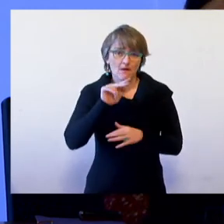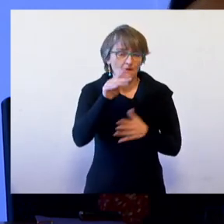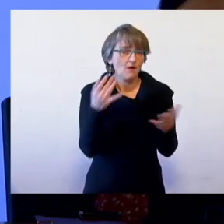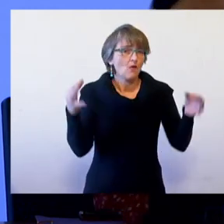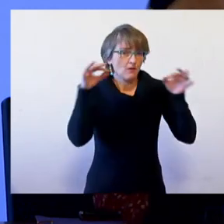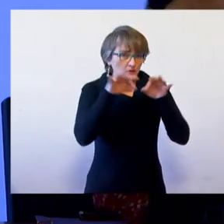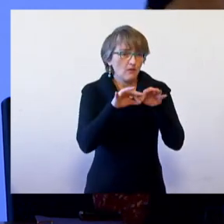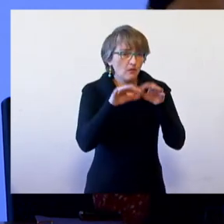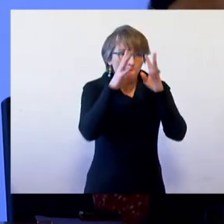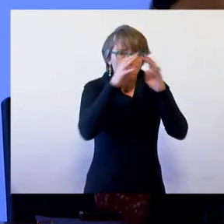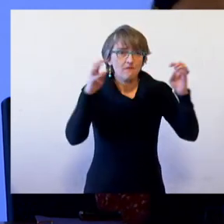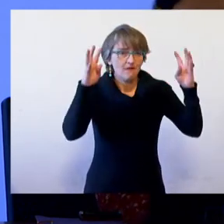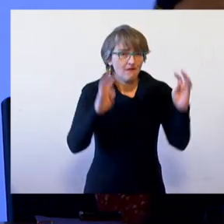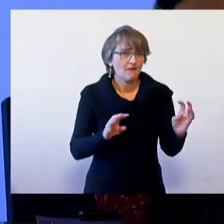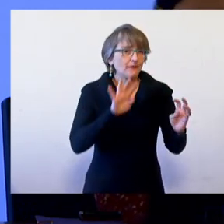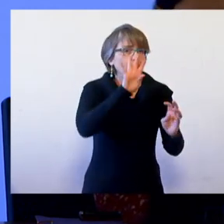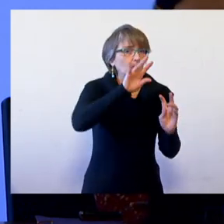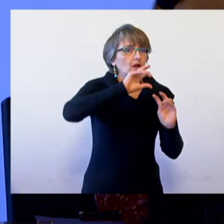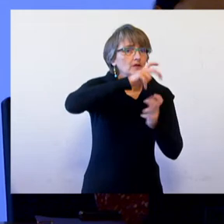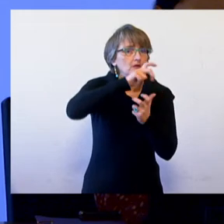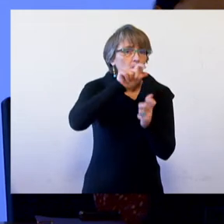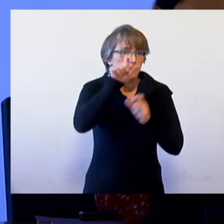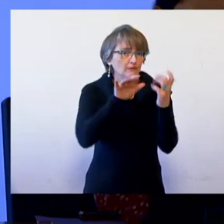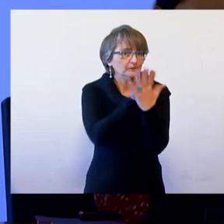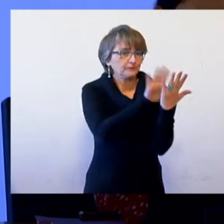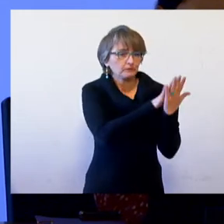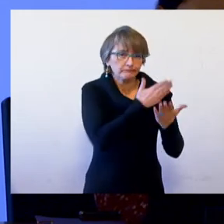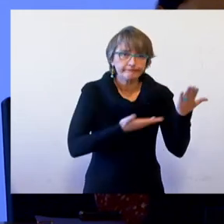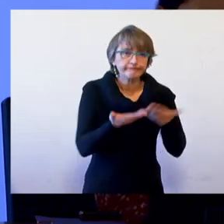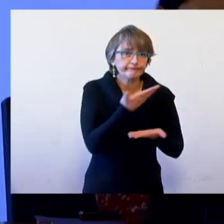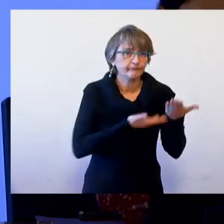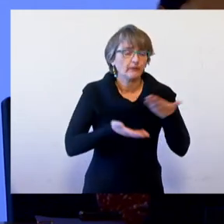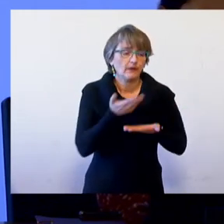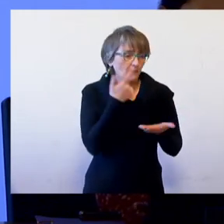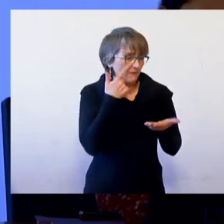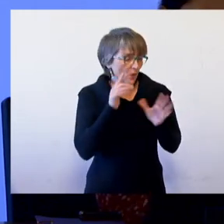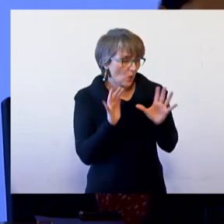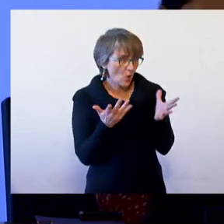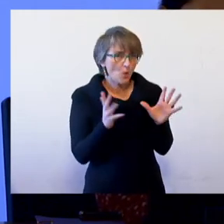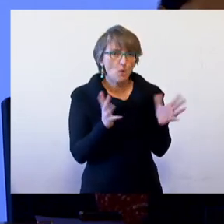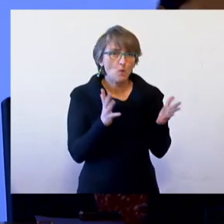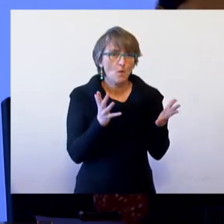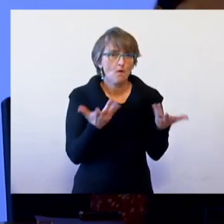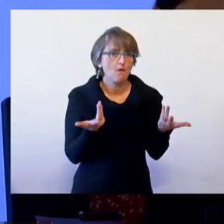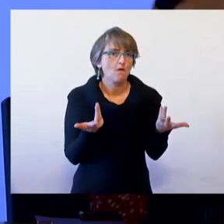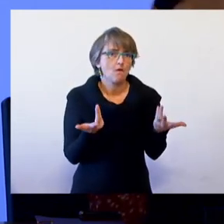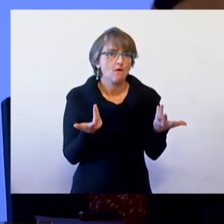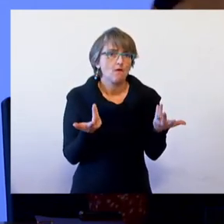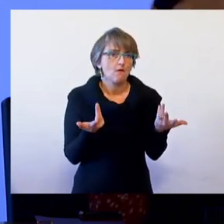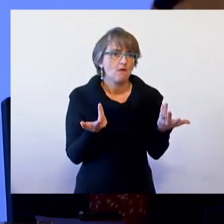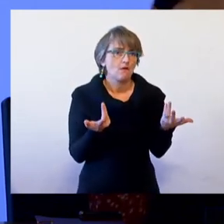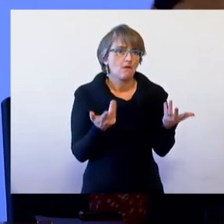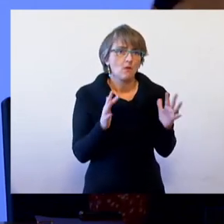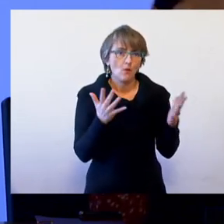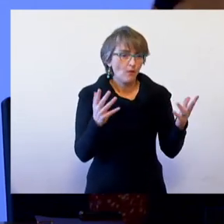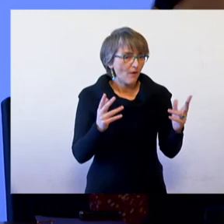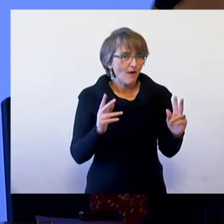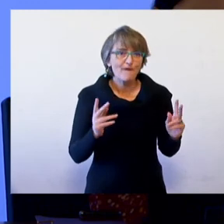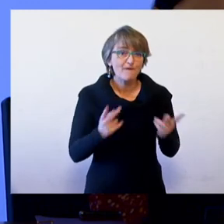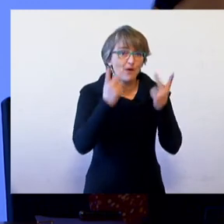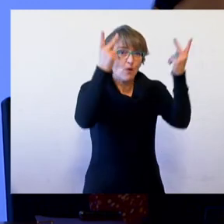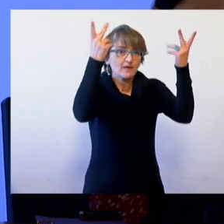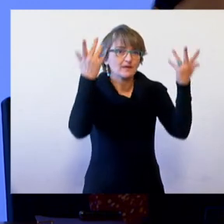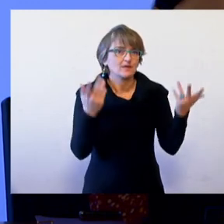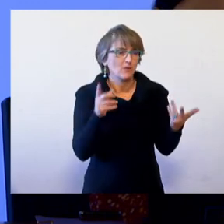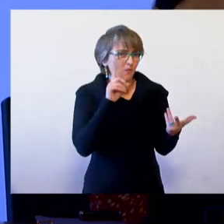pouvoir échanger avec eux et voir plutôt, enfin, voir comment on peut dynamiser pour rappeler qu'elles sont importantes. C'est des très bonnes Halles, les